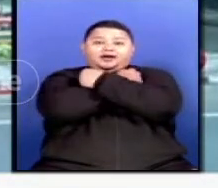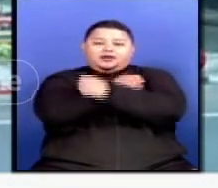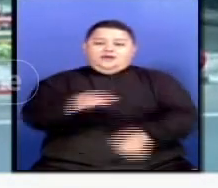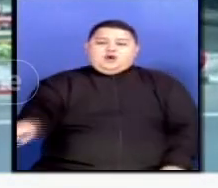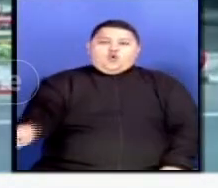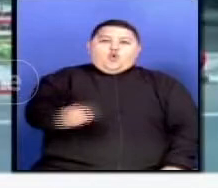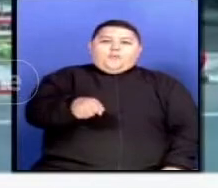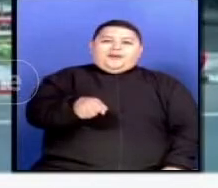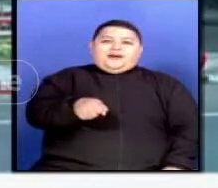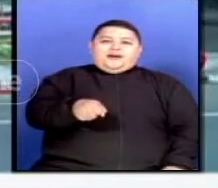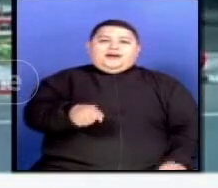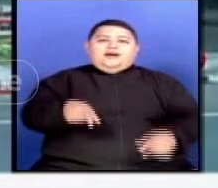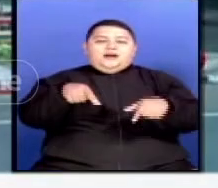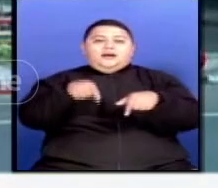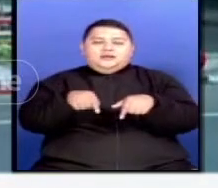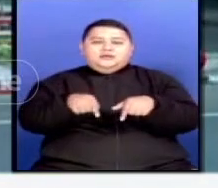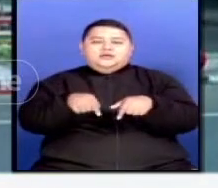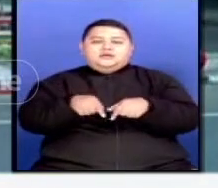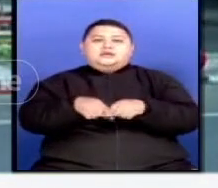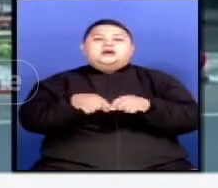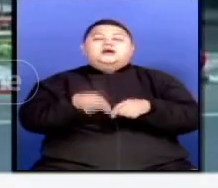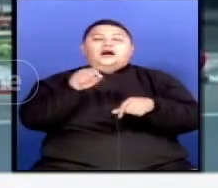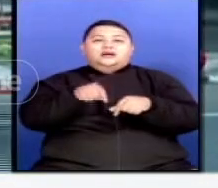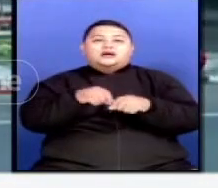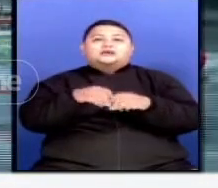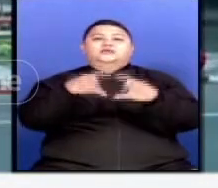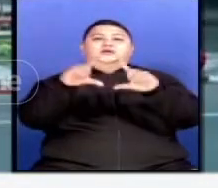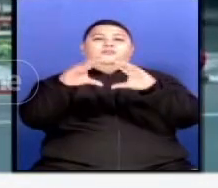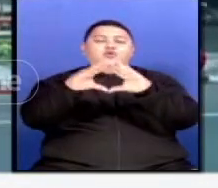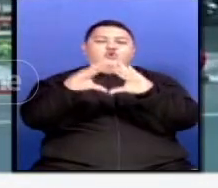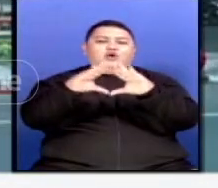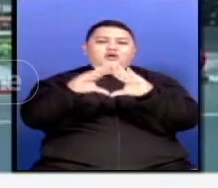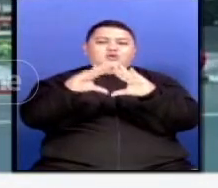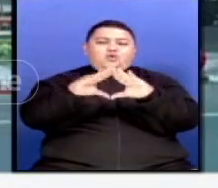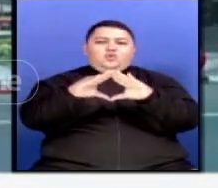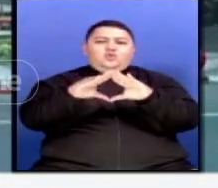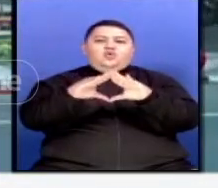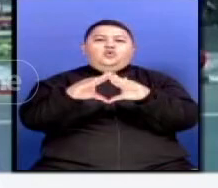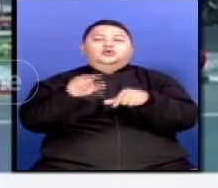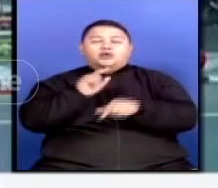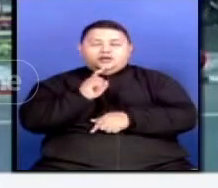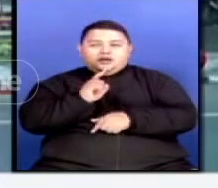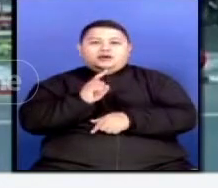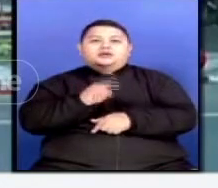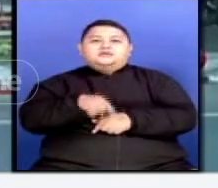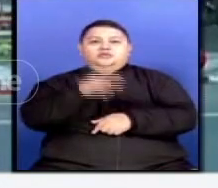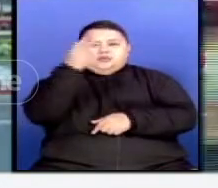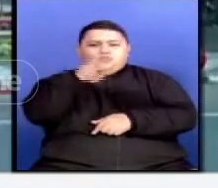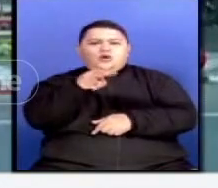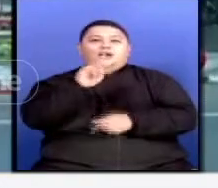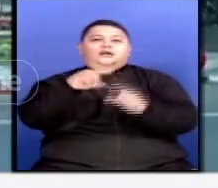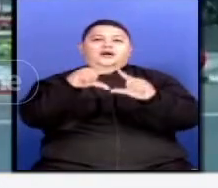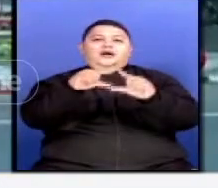jurang Pacet, Mojokerto. Suasana duka menyelimuti perabuan jenazah Angelia